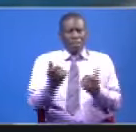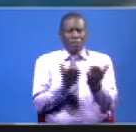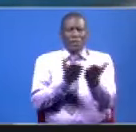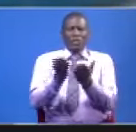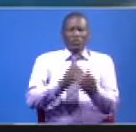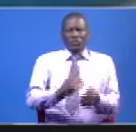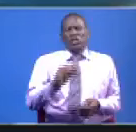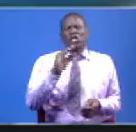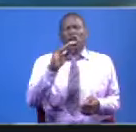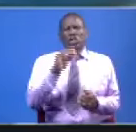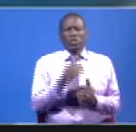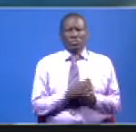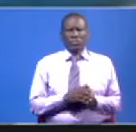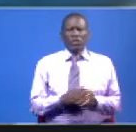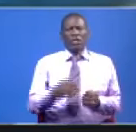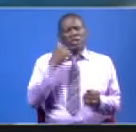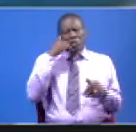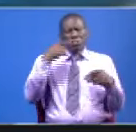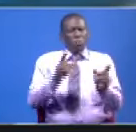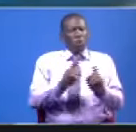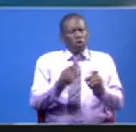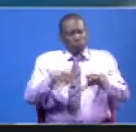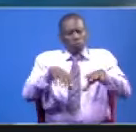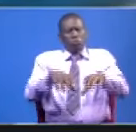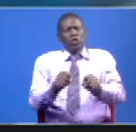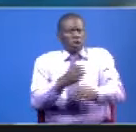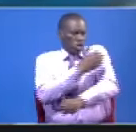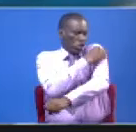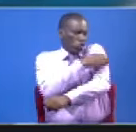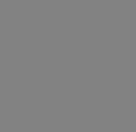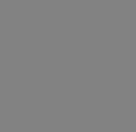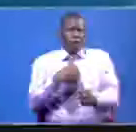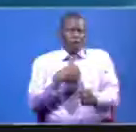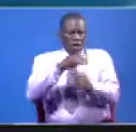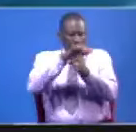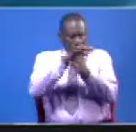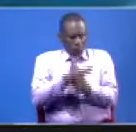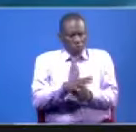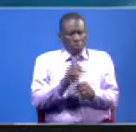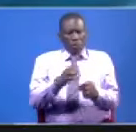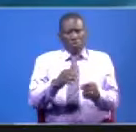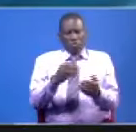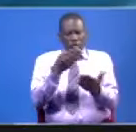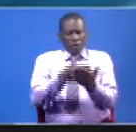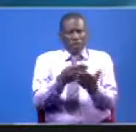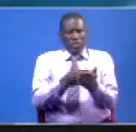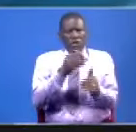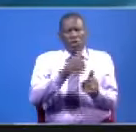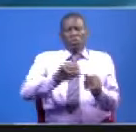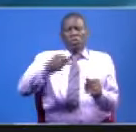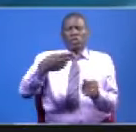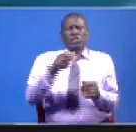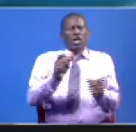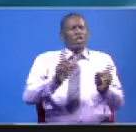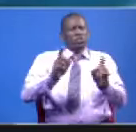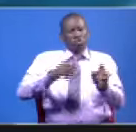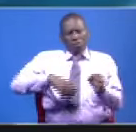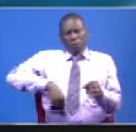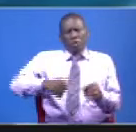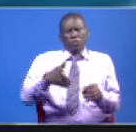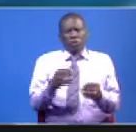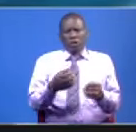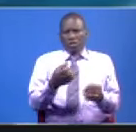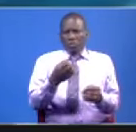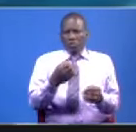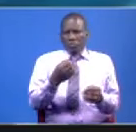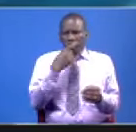za matibabu. Wagonjwa ambao hawalazwi pia wakikumbana na kubanwa kwa fedha ambazo SHA itagharamia kwa matibabu yao.